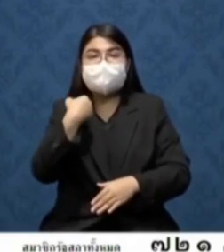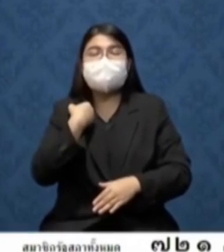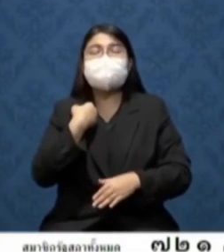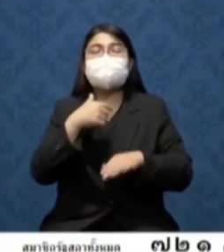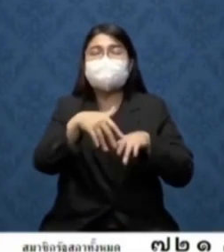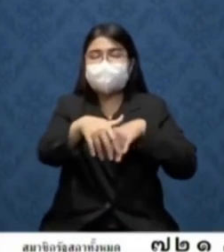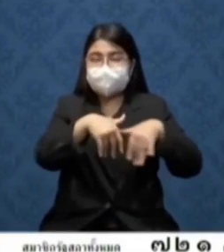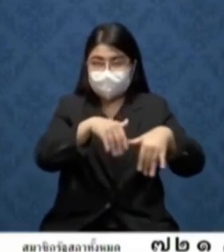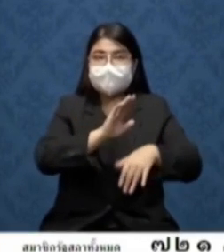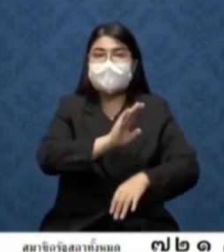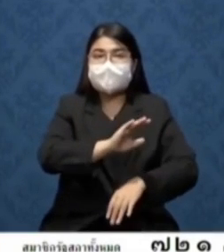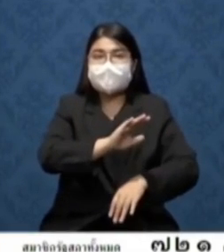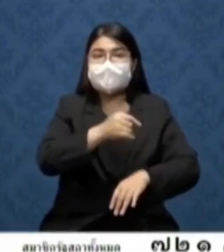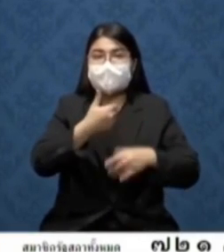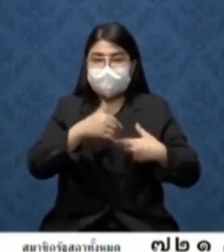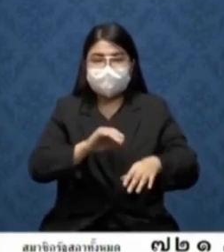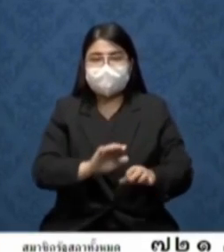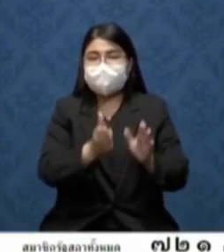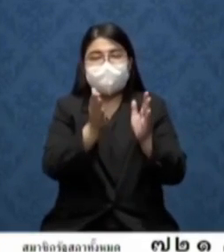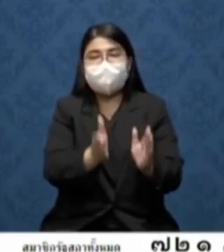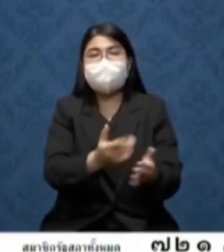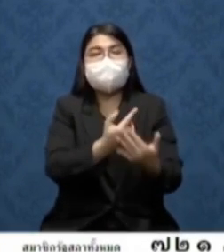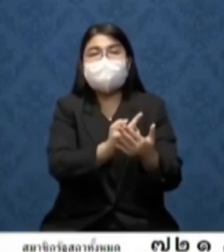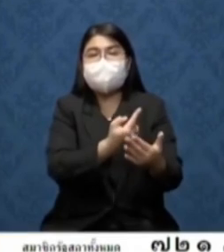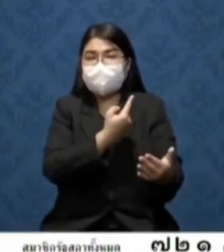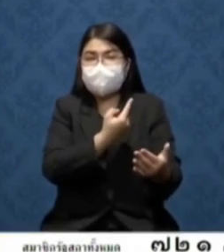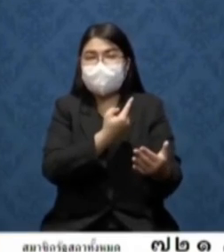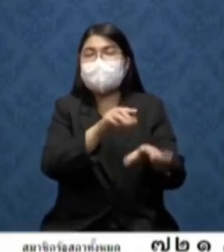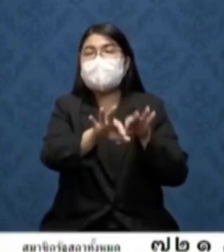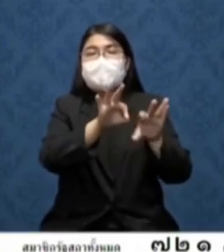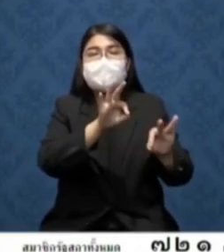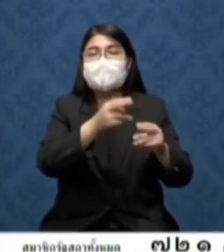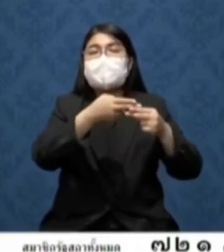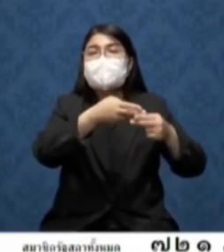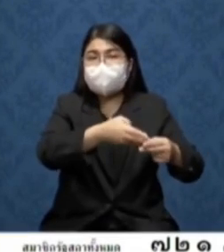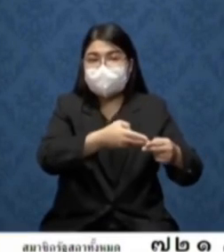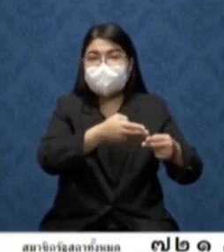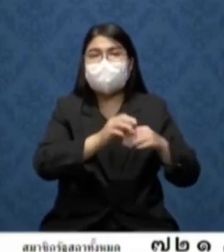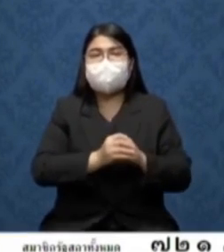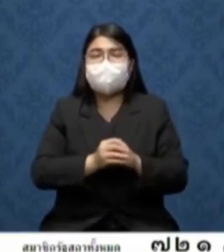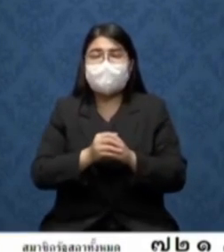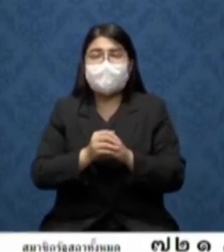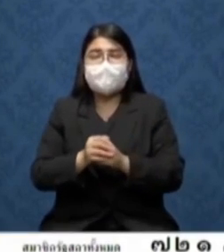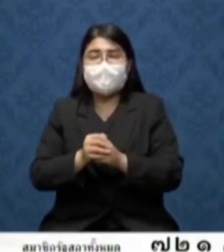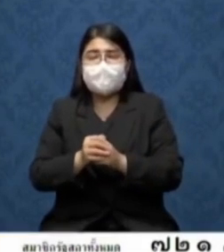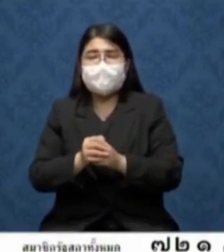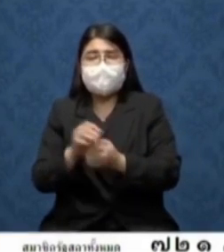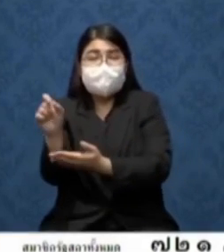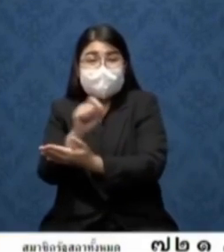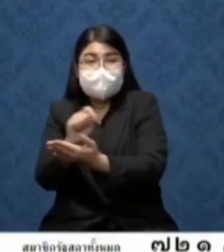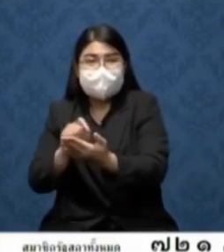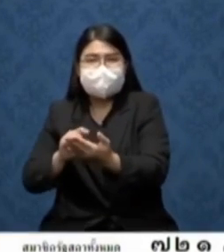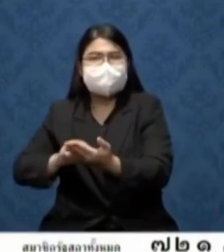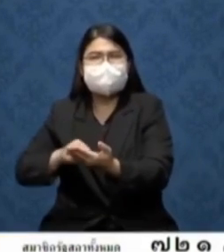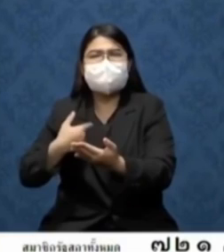ชนเป็นผู้เลือกตัวแทนของพวกเขาเองร่างปลดล็อกท้องถิ่นนี้ทำให้ชัดเจนโดยไม่ต้องมี